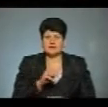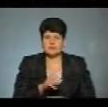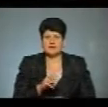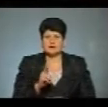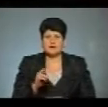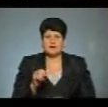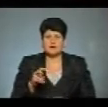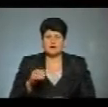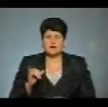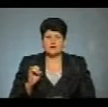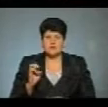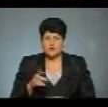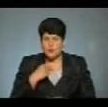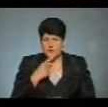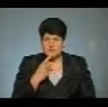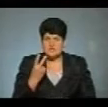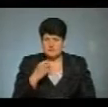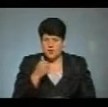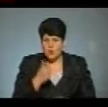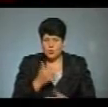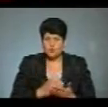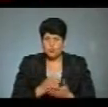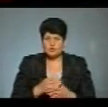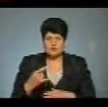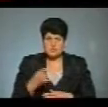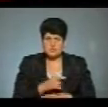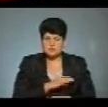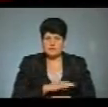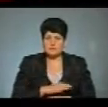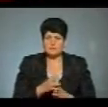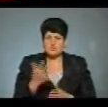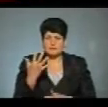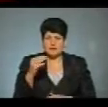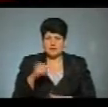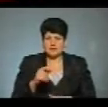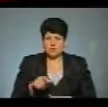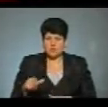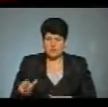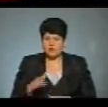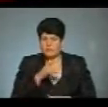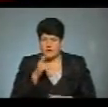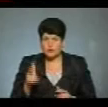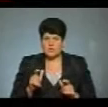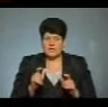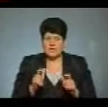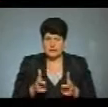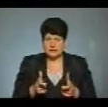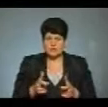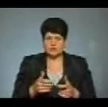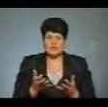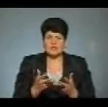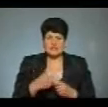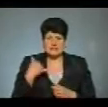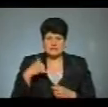Калиняк каже, за 2 роки послугою таксі скористалися більше 5 тисяч осіб. У період карантину кількість викликів